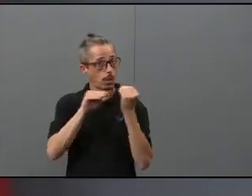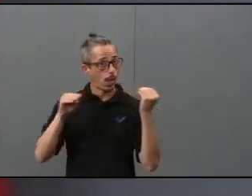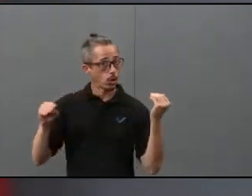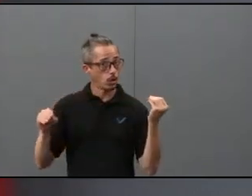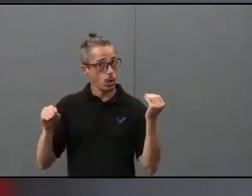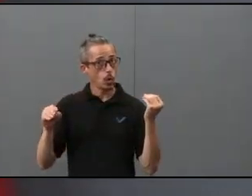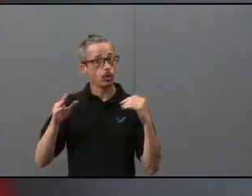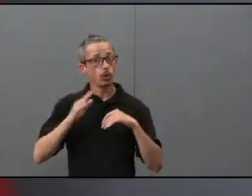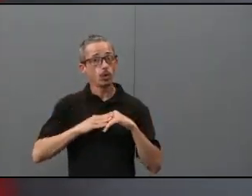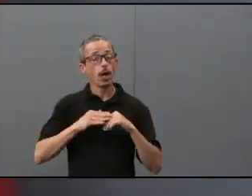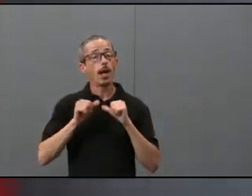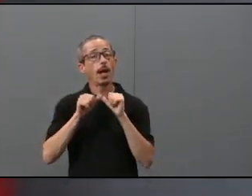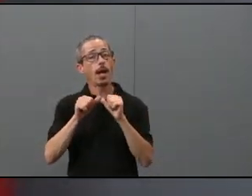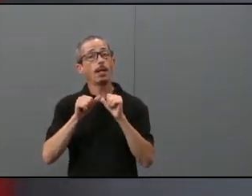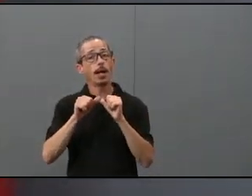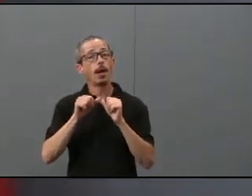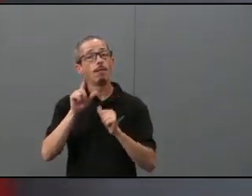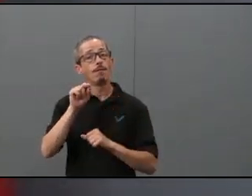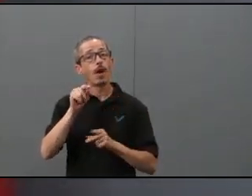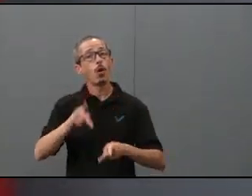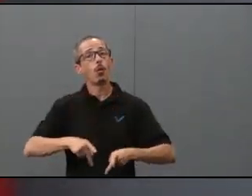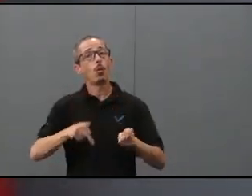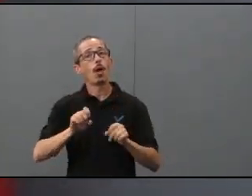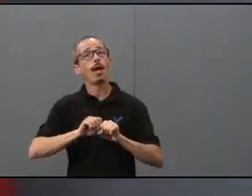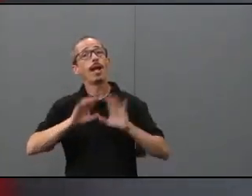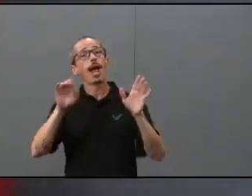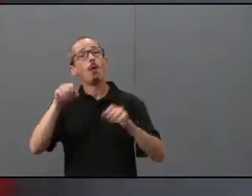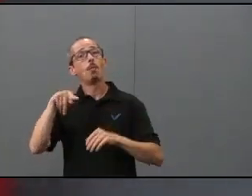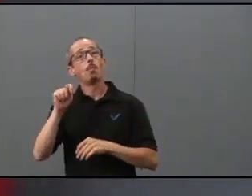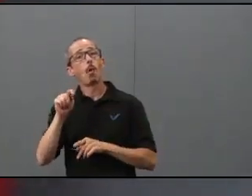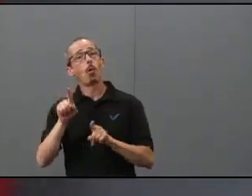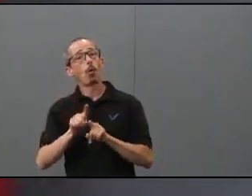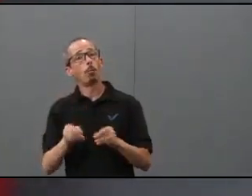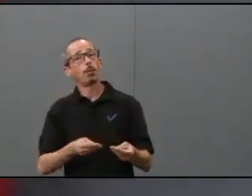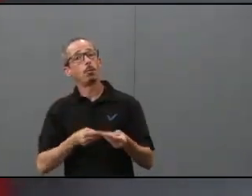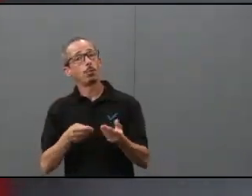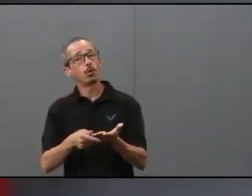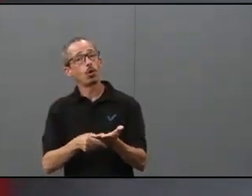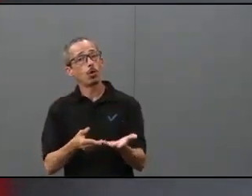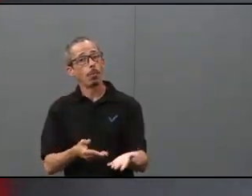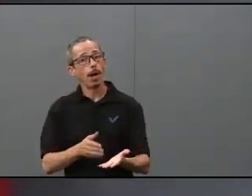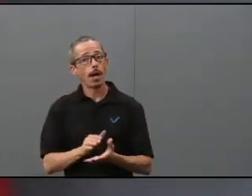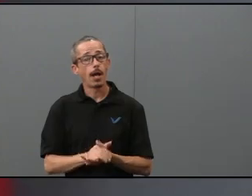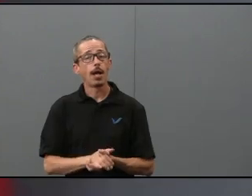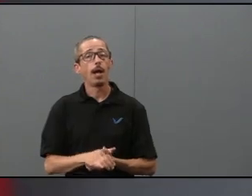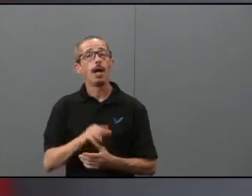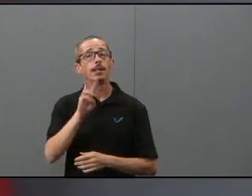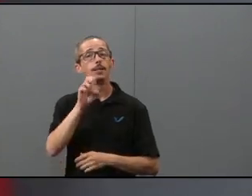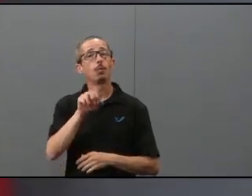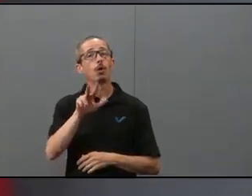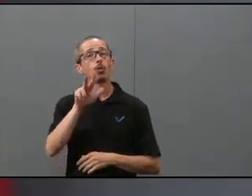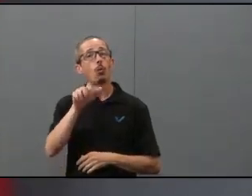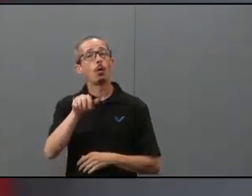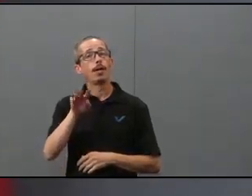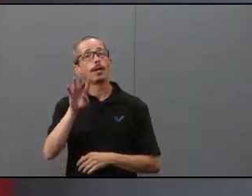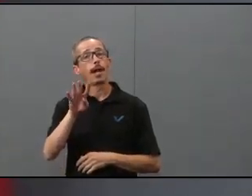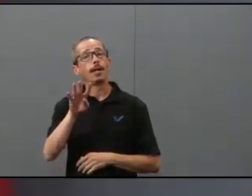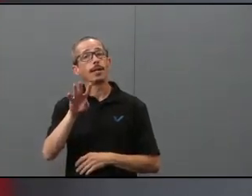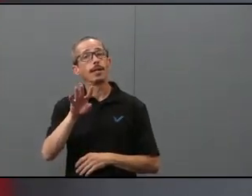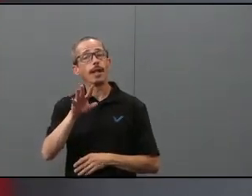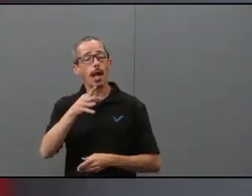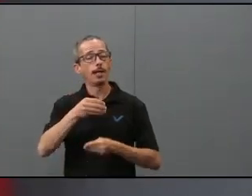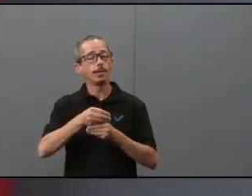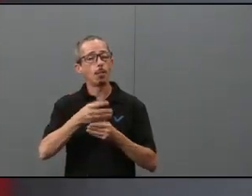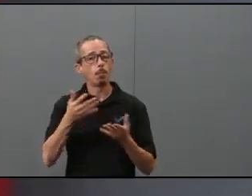étage sur l'immeuble situés au vin rue Clermont tel que déposé à 6.3.4 il